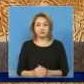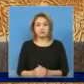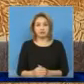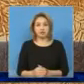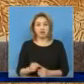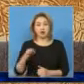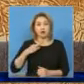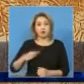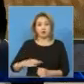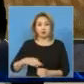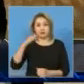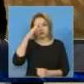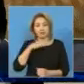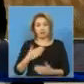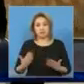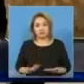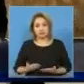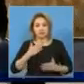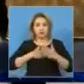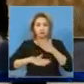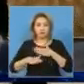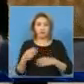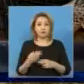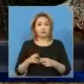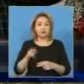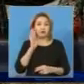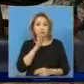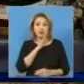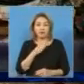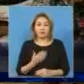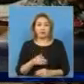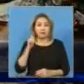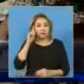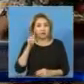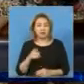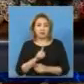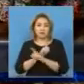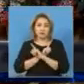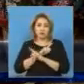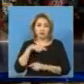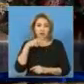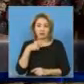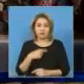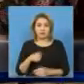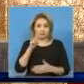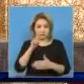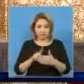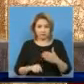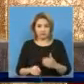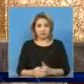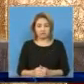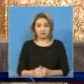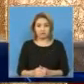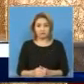Ал ұлы болса, әкесінің тірі екеніне қуанды. Өйткені анасы ес білгелі, оның қайтыс болғанын айтып, сендірген. Честно